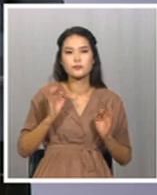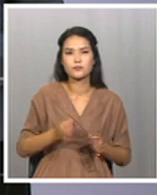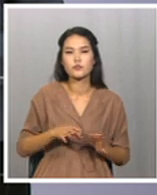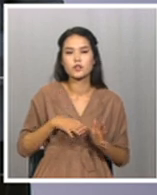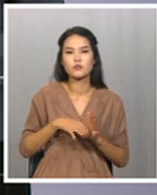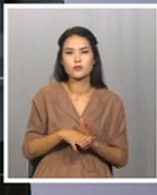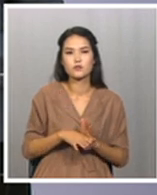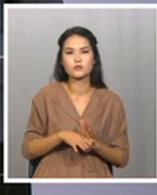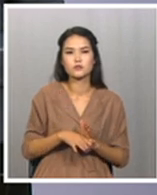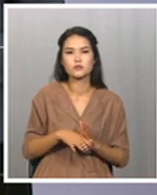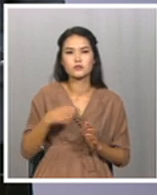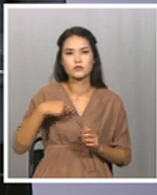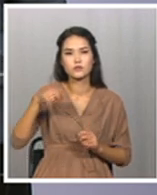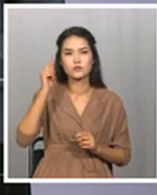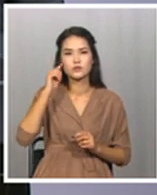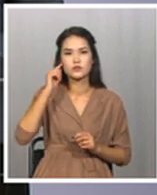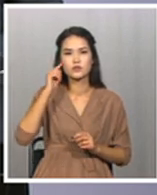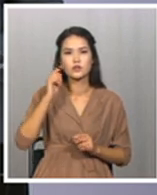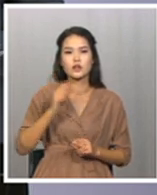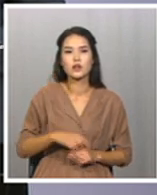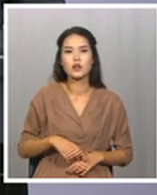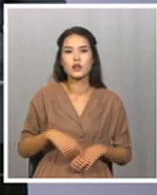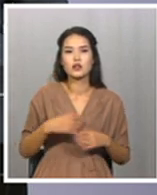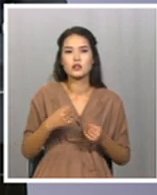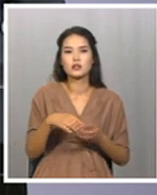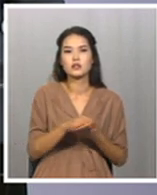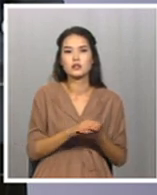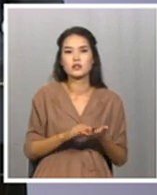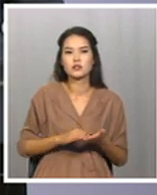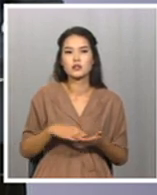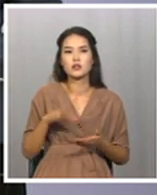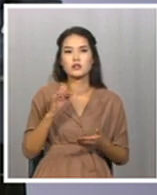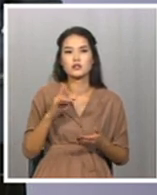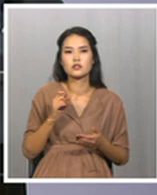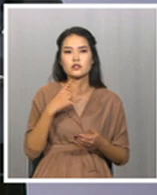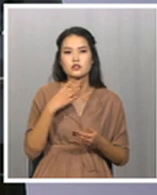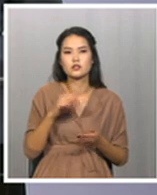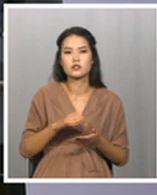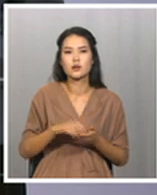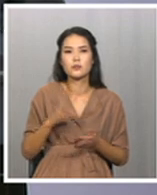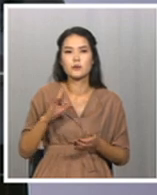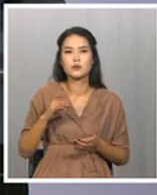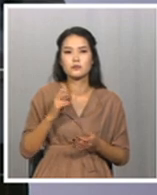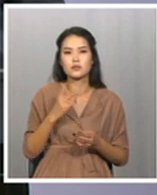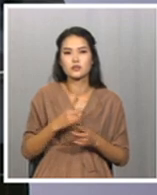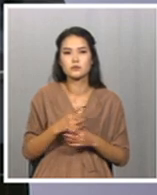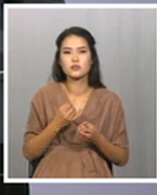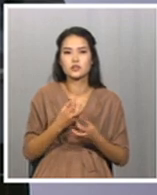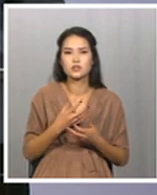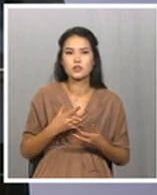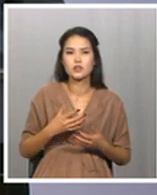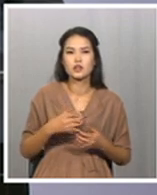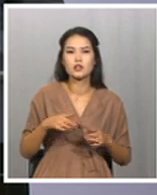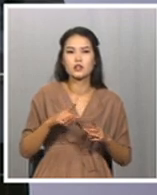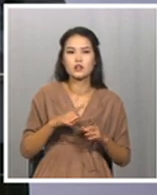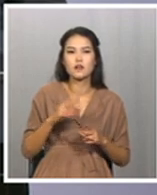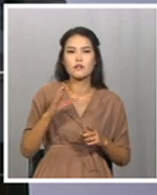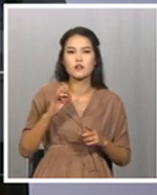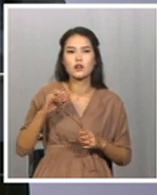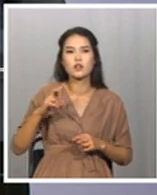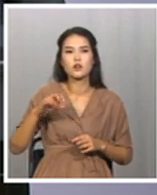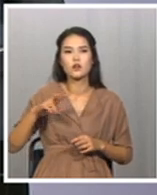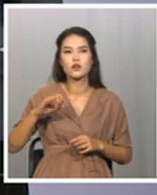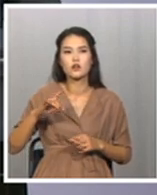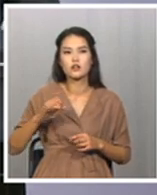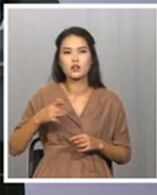заполнили таблицу. И вы правы. Письма Желткова становятся предметом насмешек членов семьи Веры Николаевны.